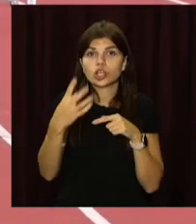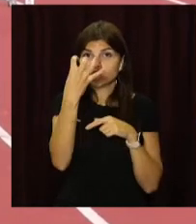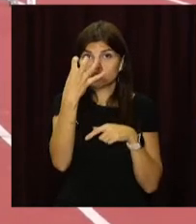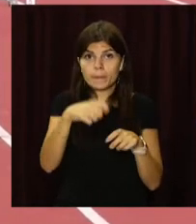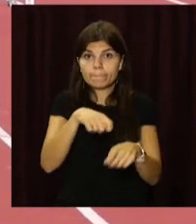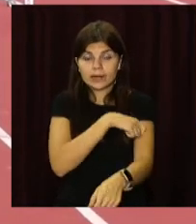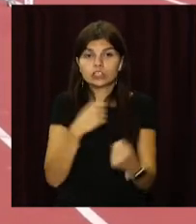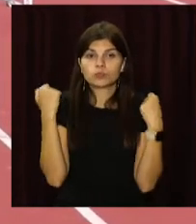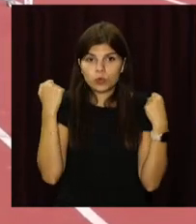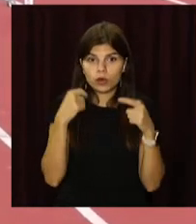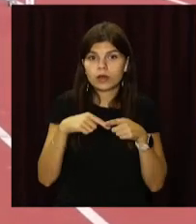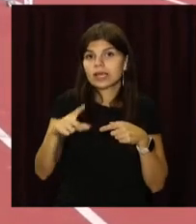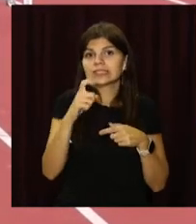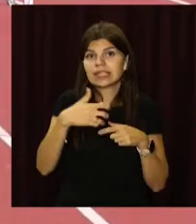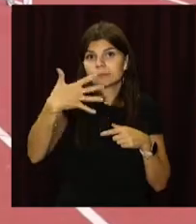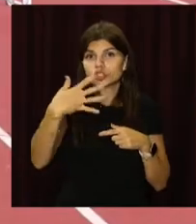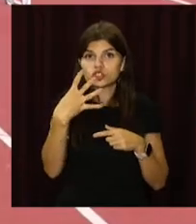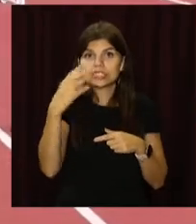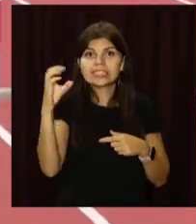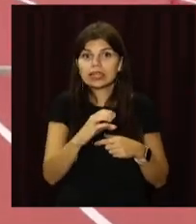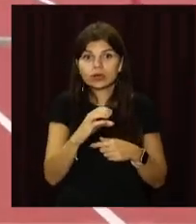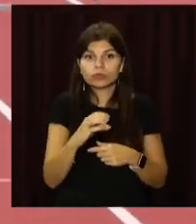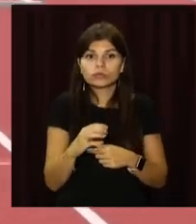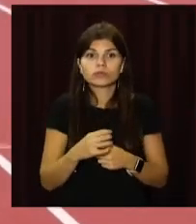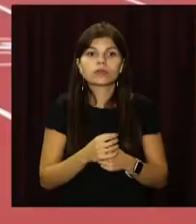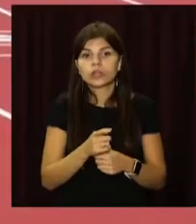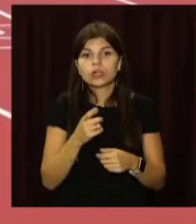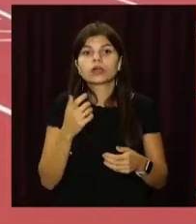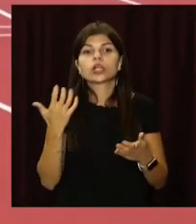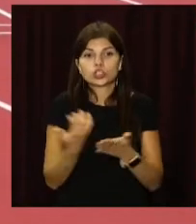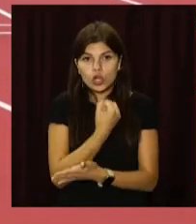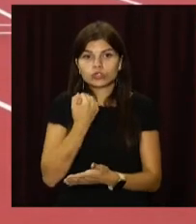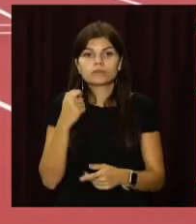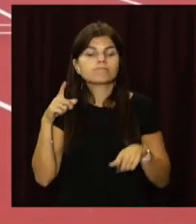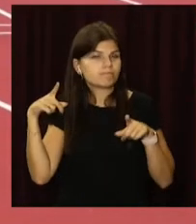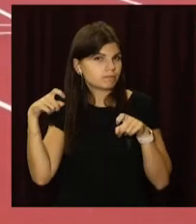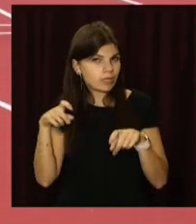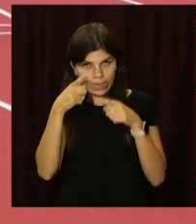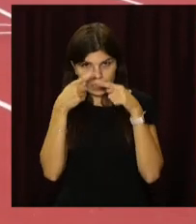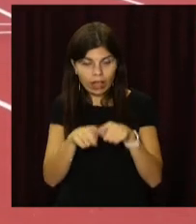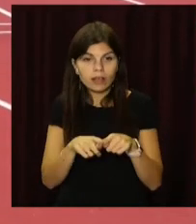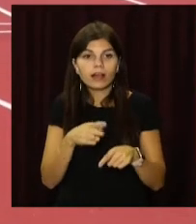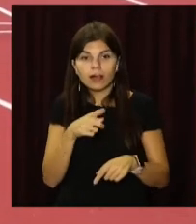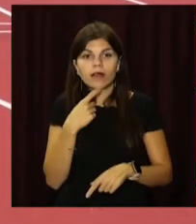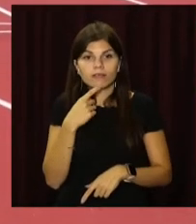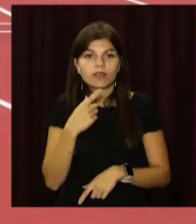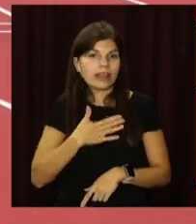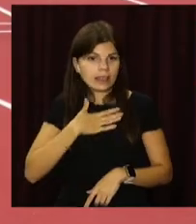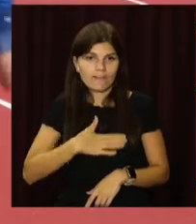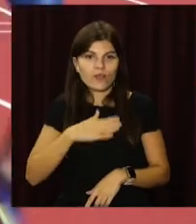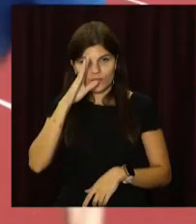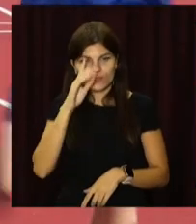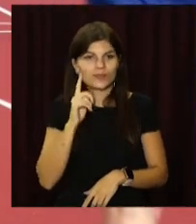400 метрів спортсмен подолав за 54 секунди. Знайшов потрібний тембіго, розповів після фінішу задоволений